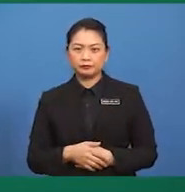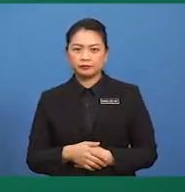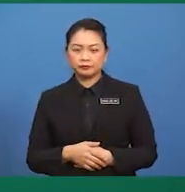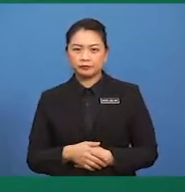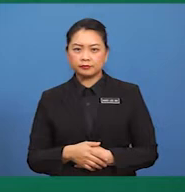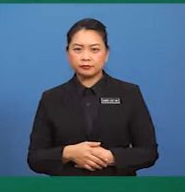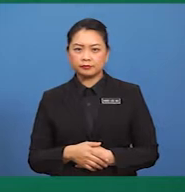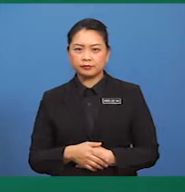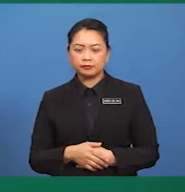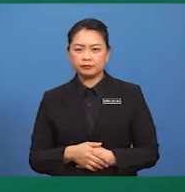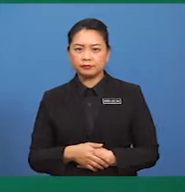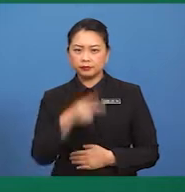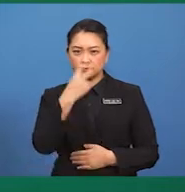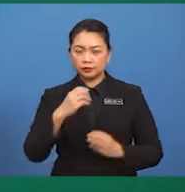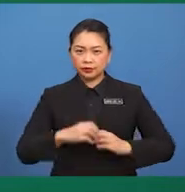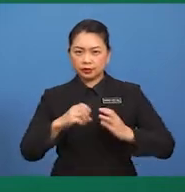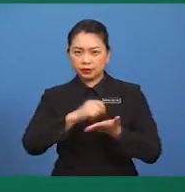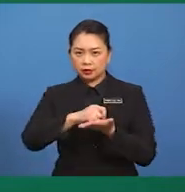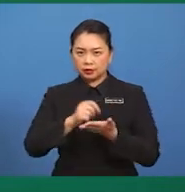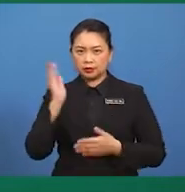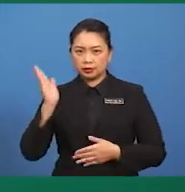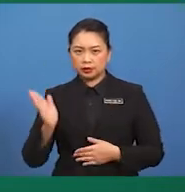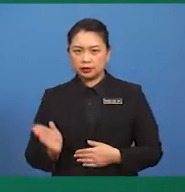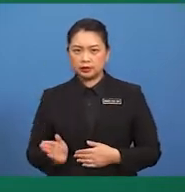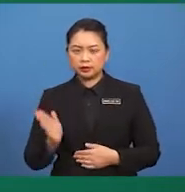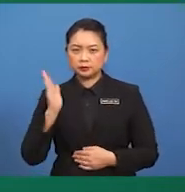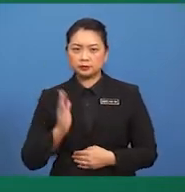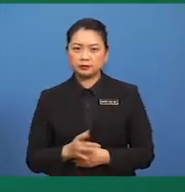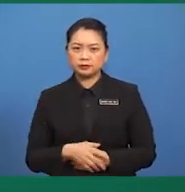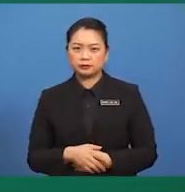catat sebelah kredit dengan butiran peruntukan hutang ragu